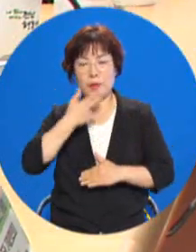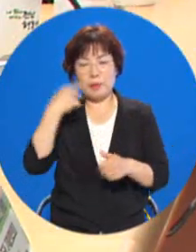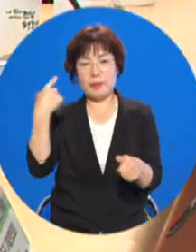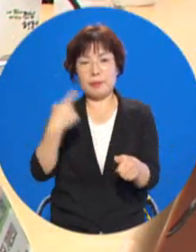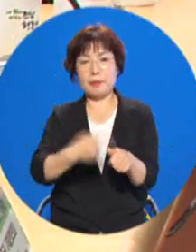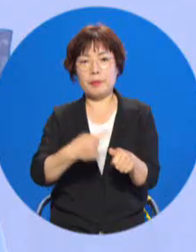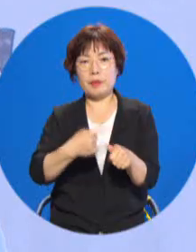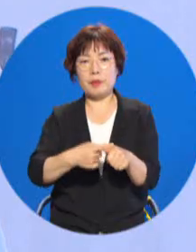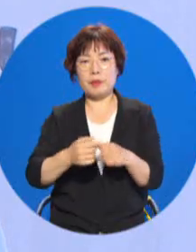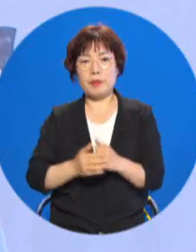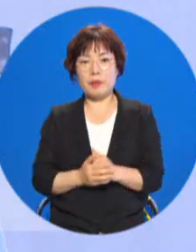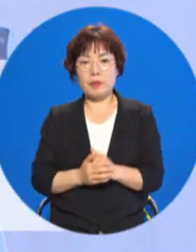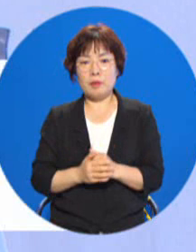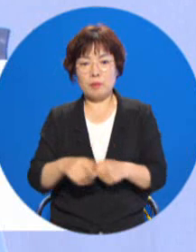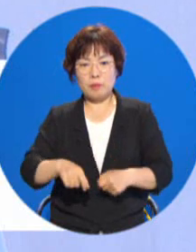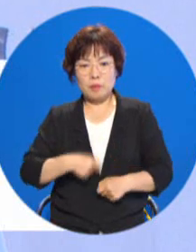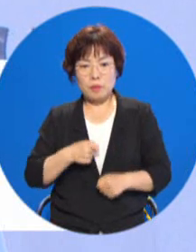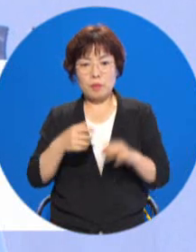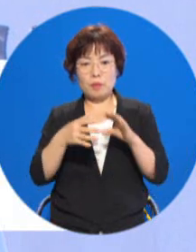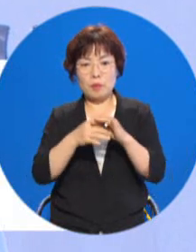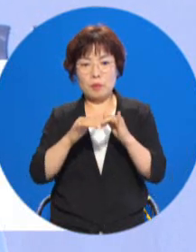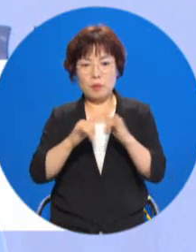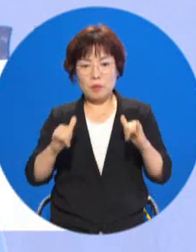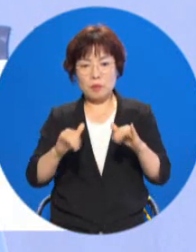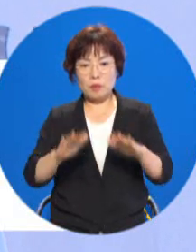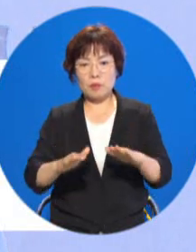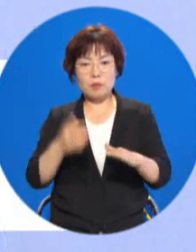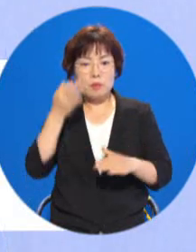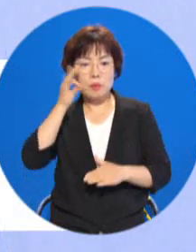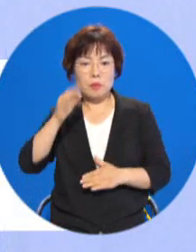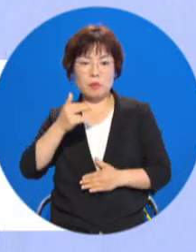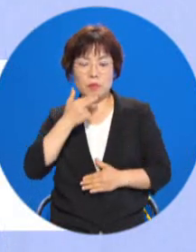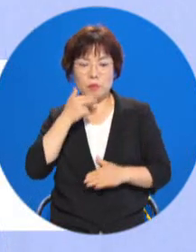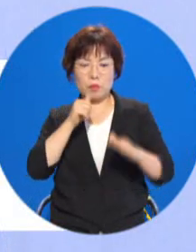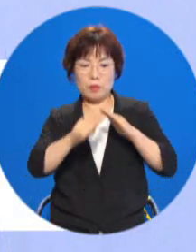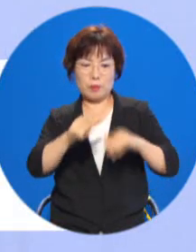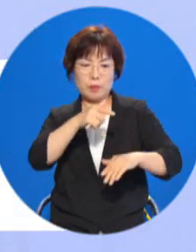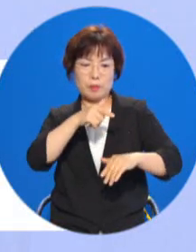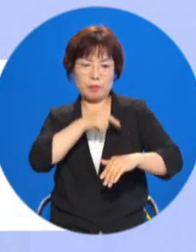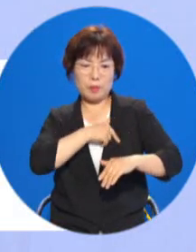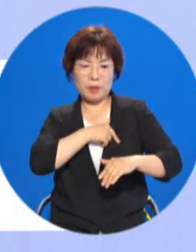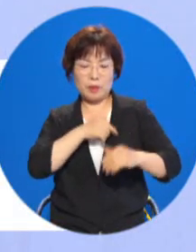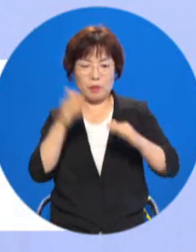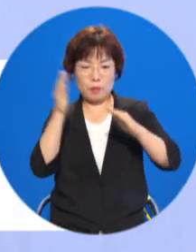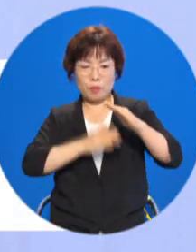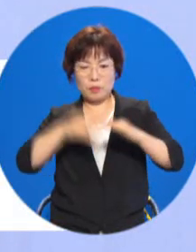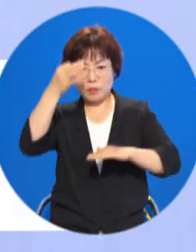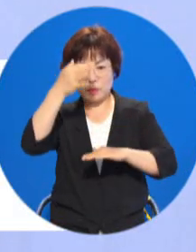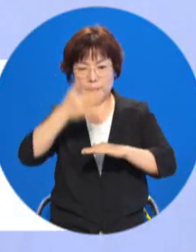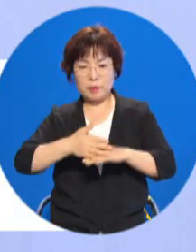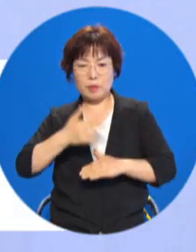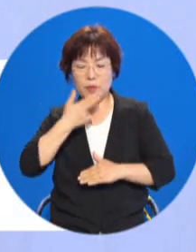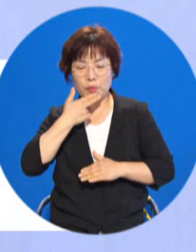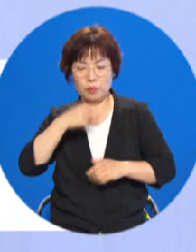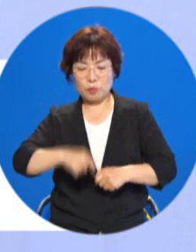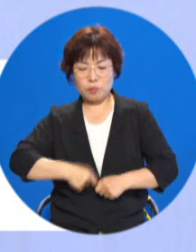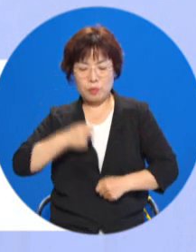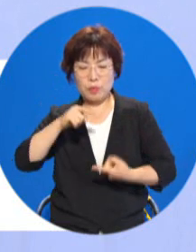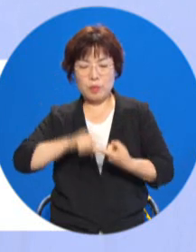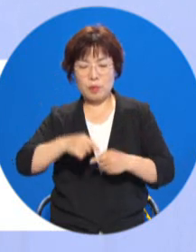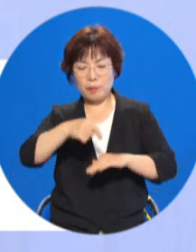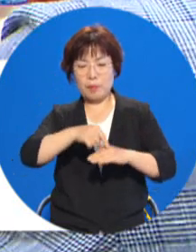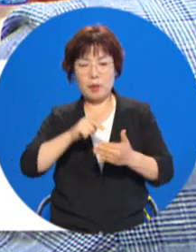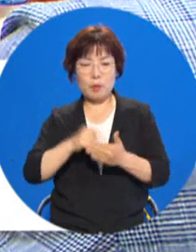비판했습니다. 이 사실 관계에 대해서 인정하지 않고 대표이사 명의의 공식 사과가 나와서 진정성을